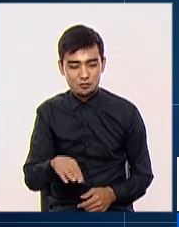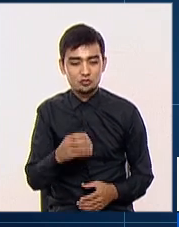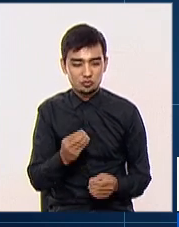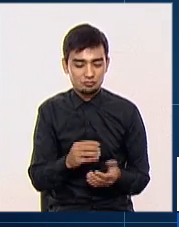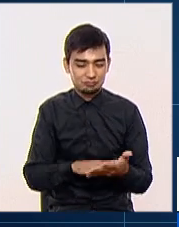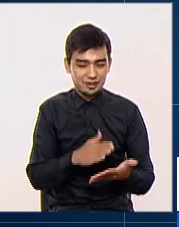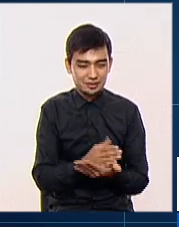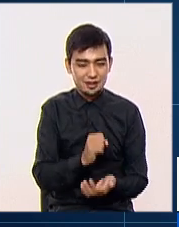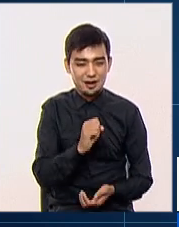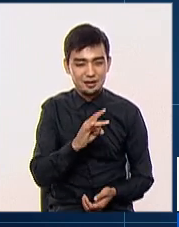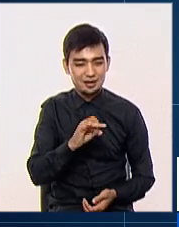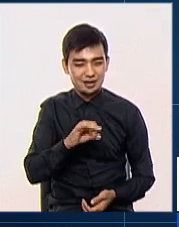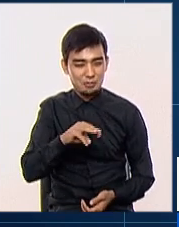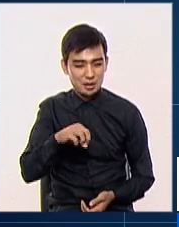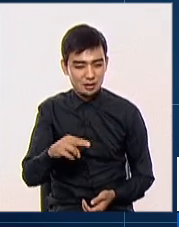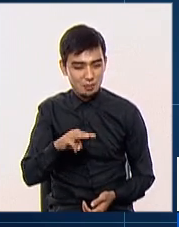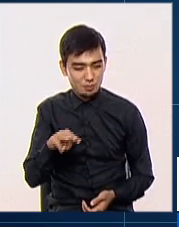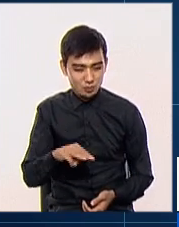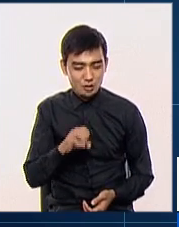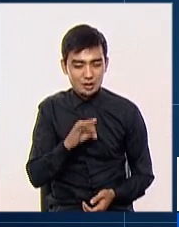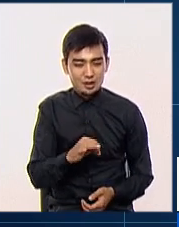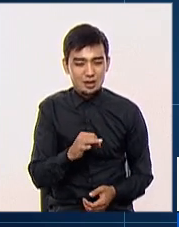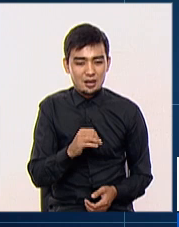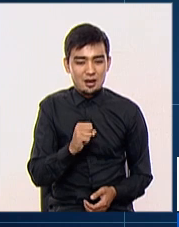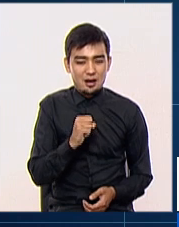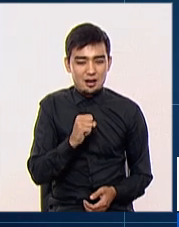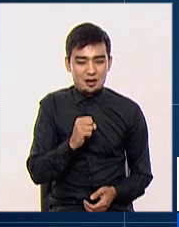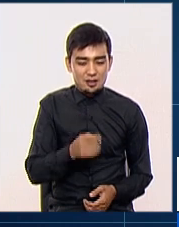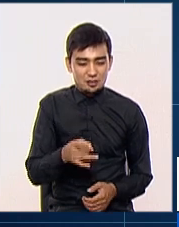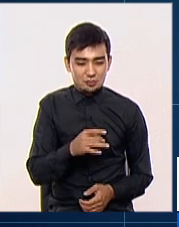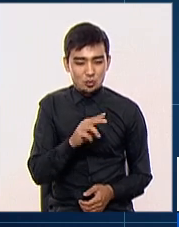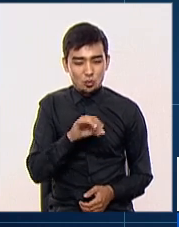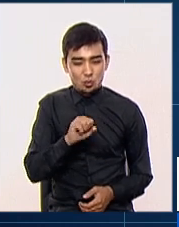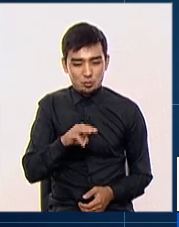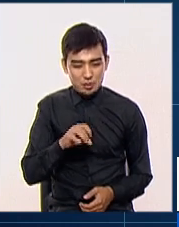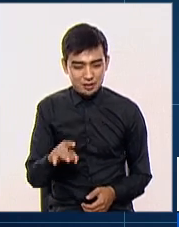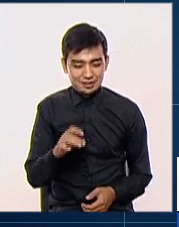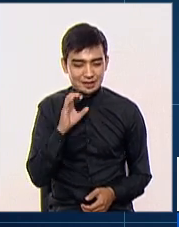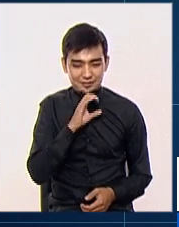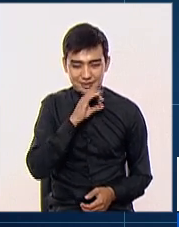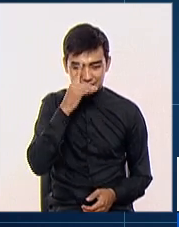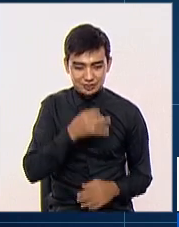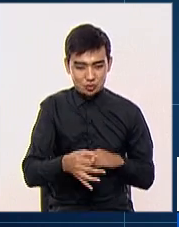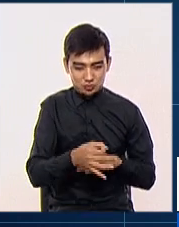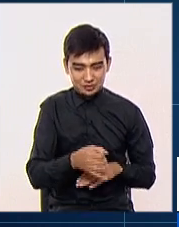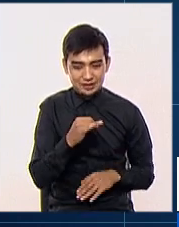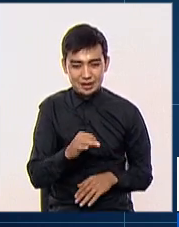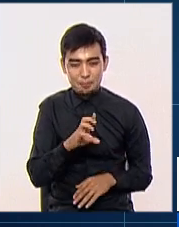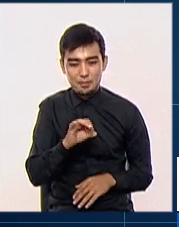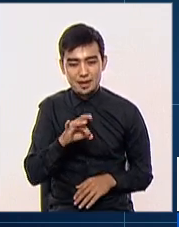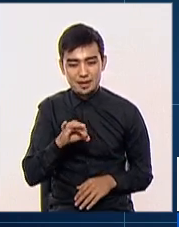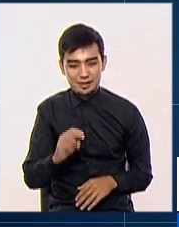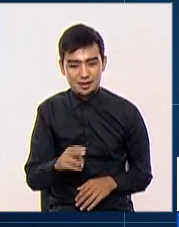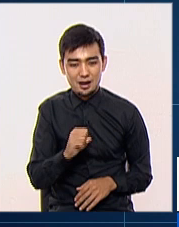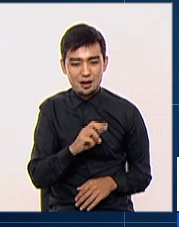также Архимед Мухамбетов, аким Кустанайской области, и Кумар Аксакалов, глава Северо-Казахстанского края. А вот Берик